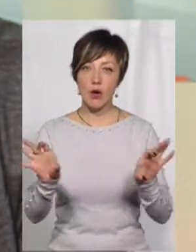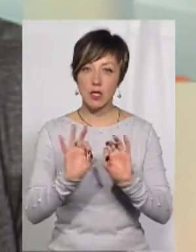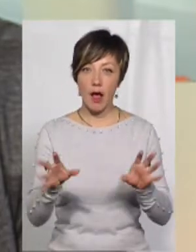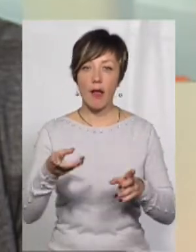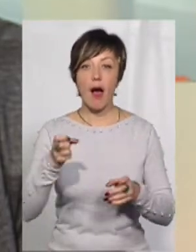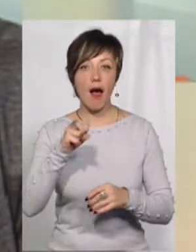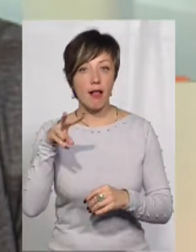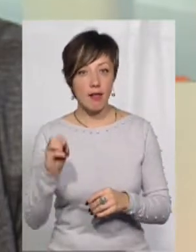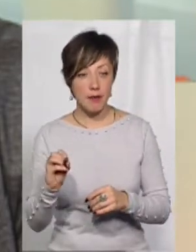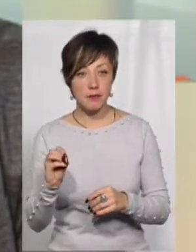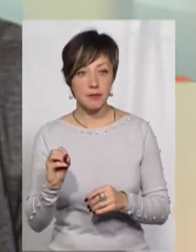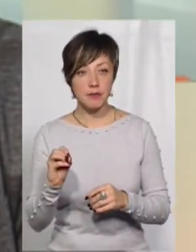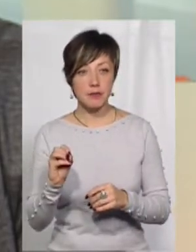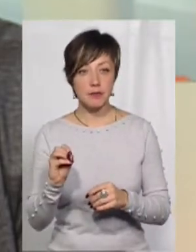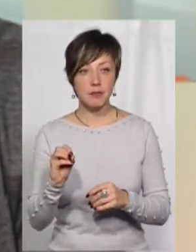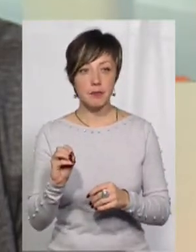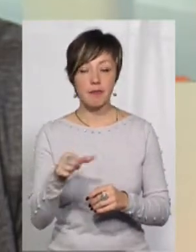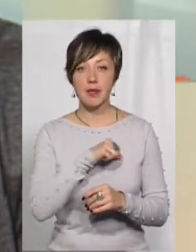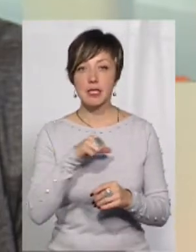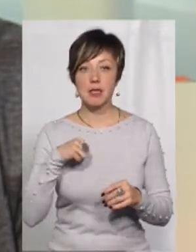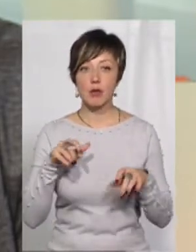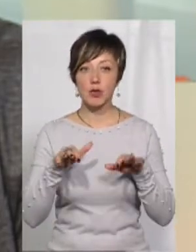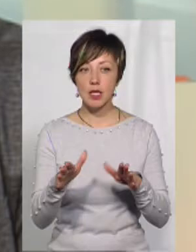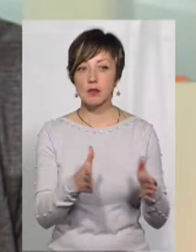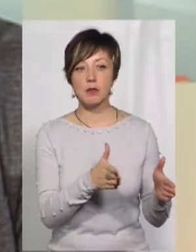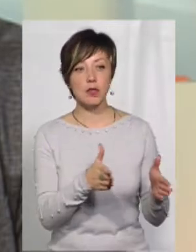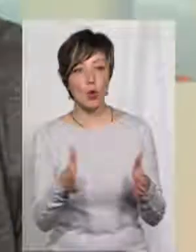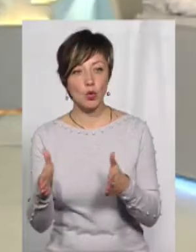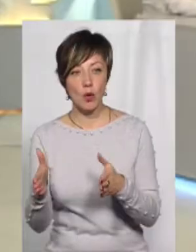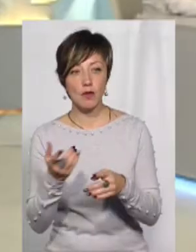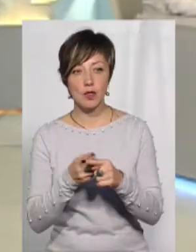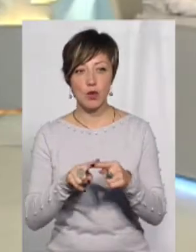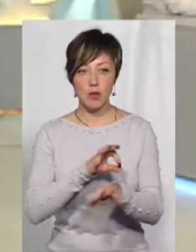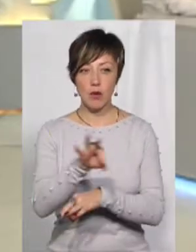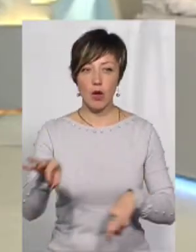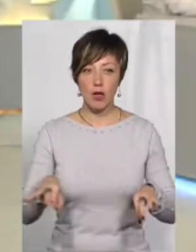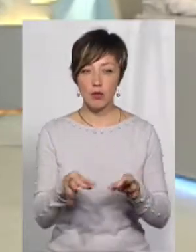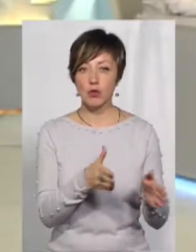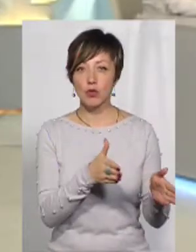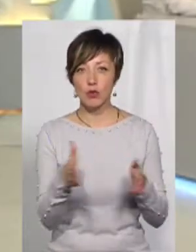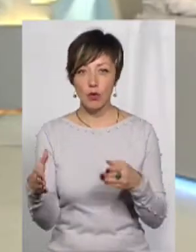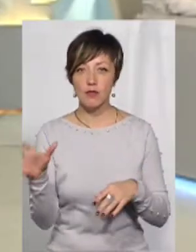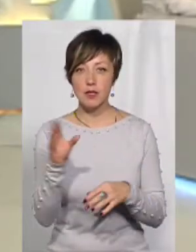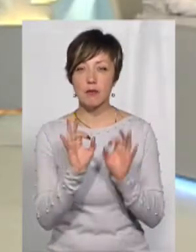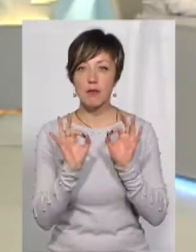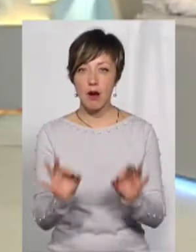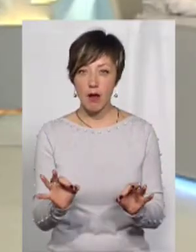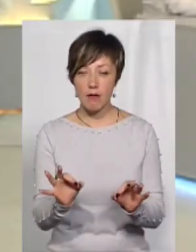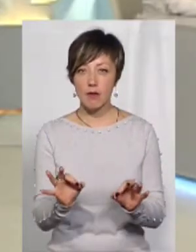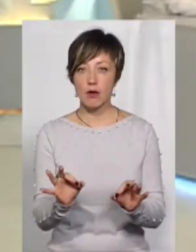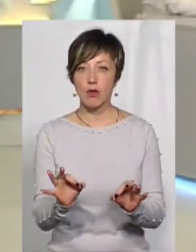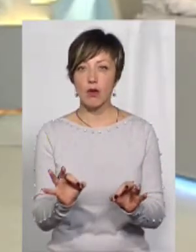розказують, але сам процес підготовки цього проєкту, підготовки, щоб все правильно пройшло,